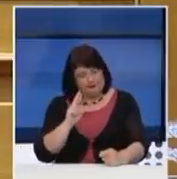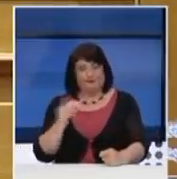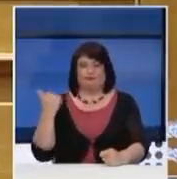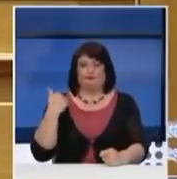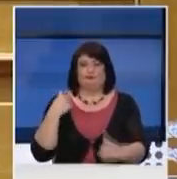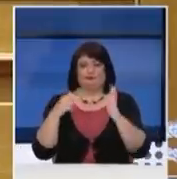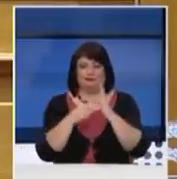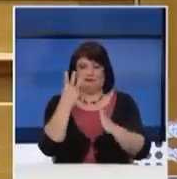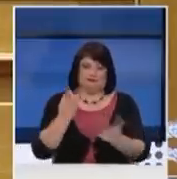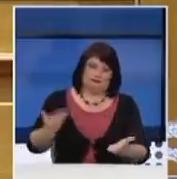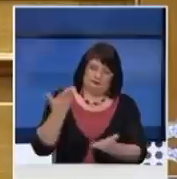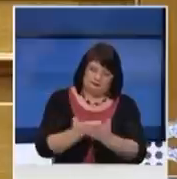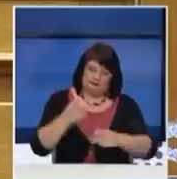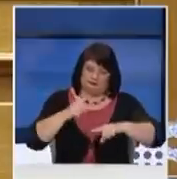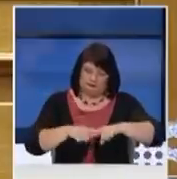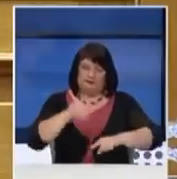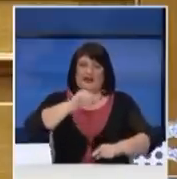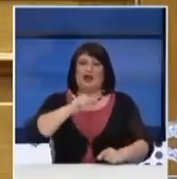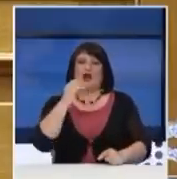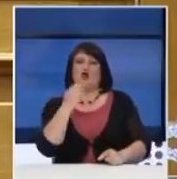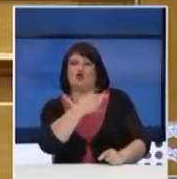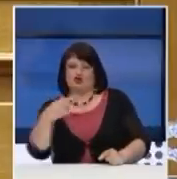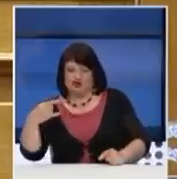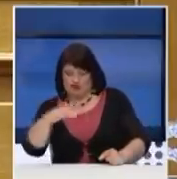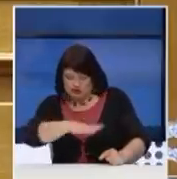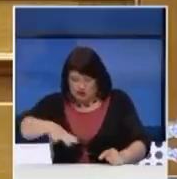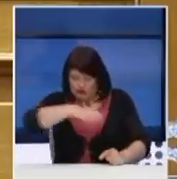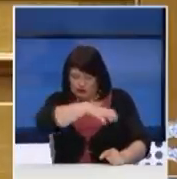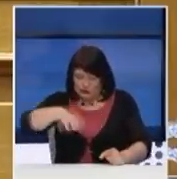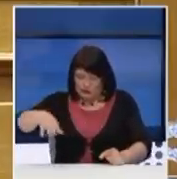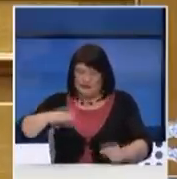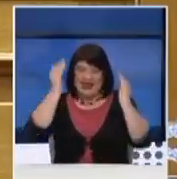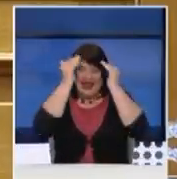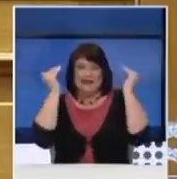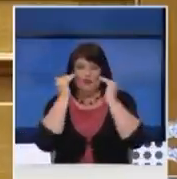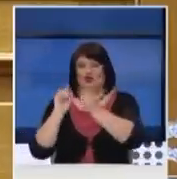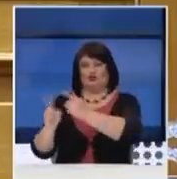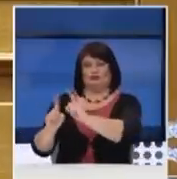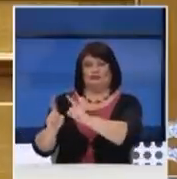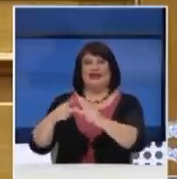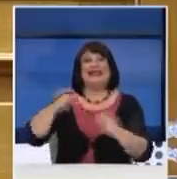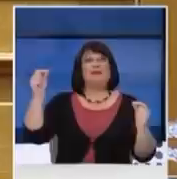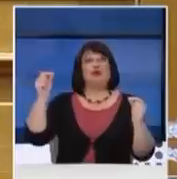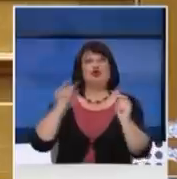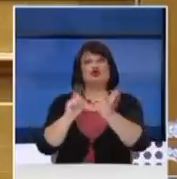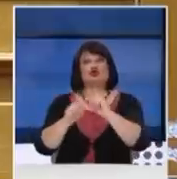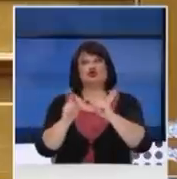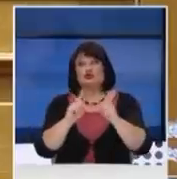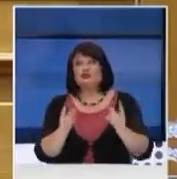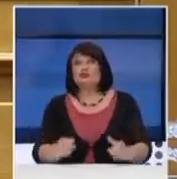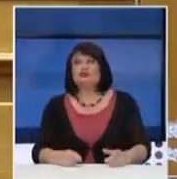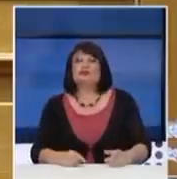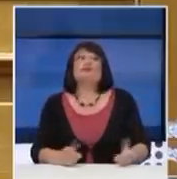Ελλάδα το 2003 για την ΑΟΣ και είχε συμφωνήσει με την Αίγυπτο, παρακαλώ, η Κύπρος. Το λέει ο ίδιος ο